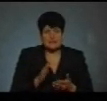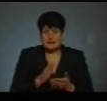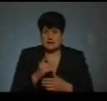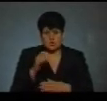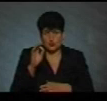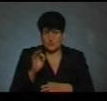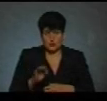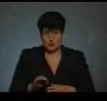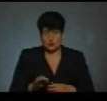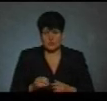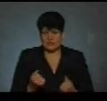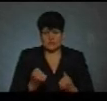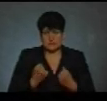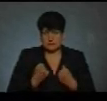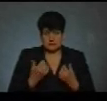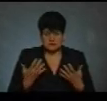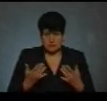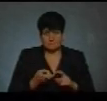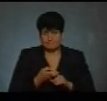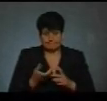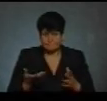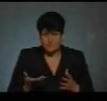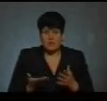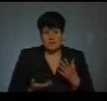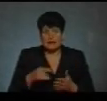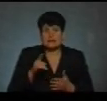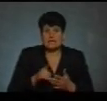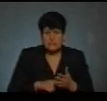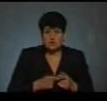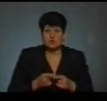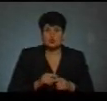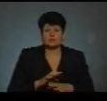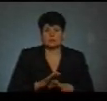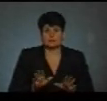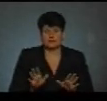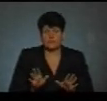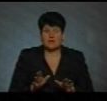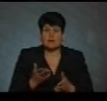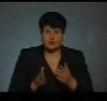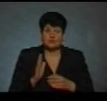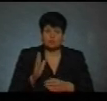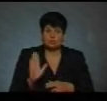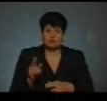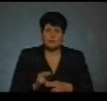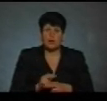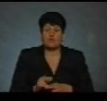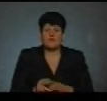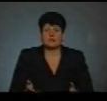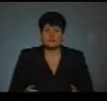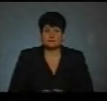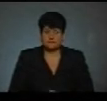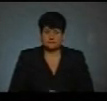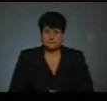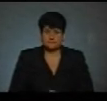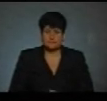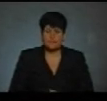гарантія, що люди не заразяться, але надіюся, що цього не відбудеться. Якщо відбудеться, будемо лікувати. Ну,